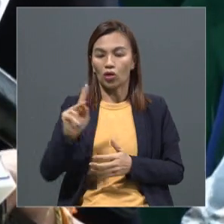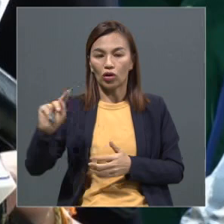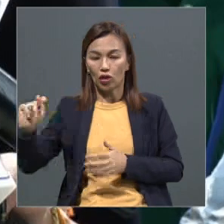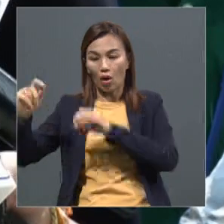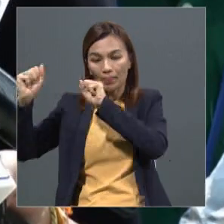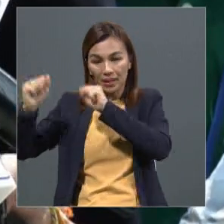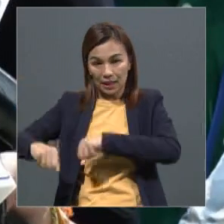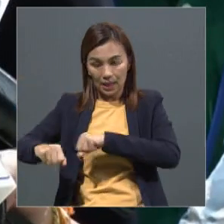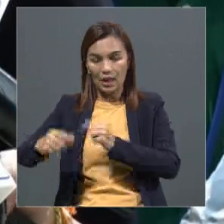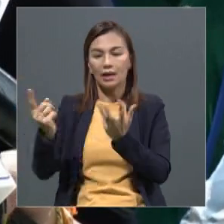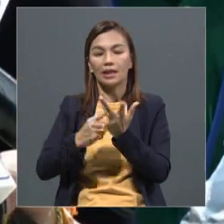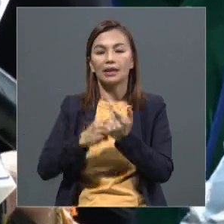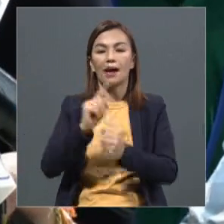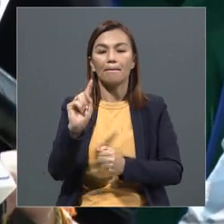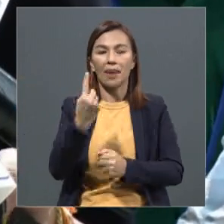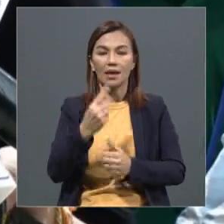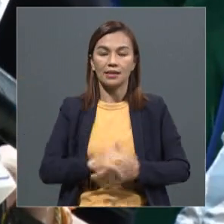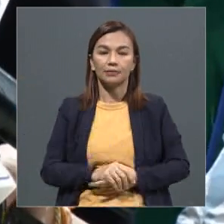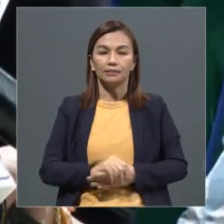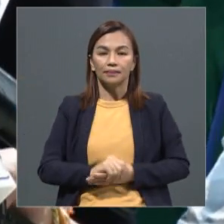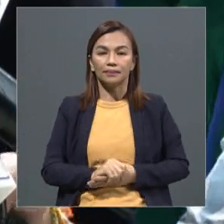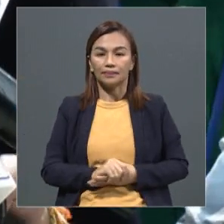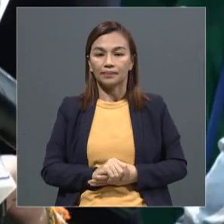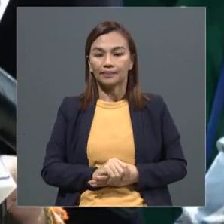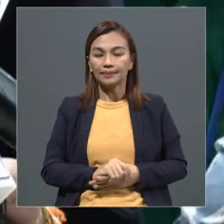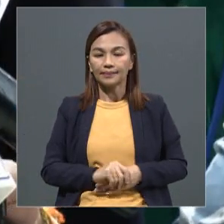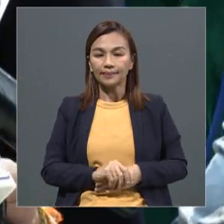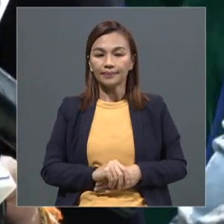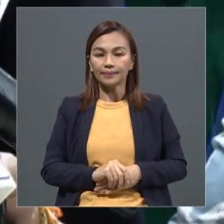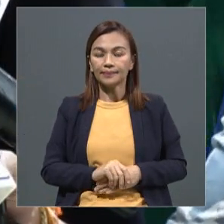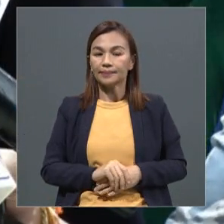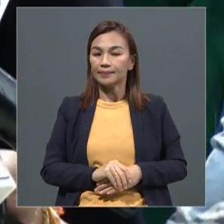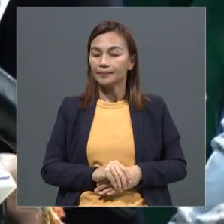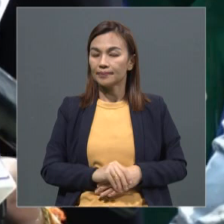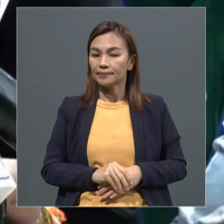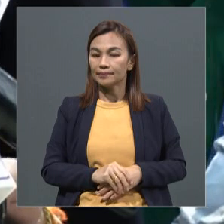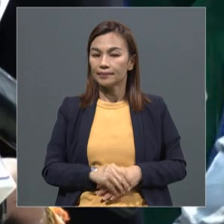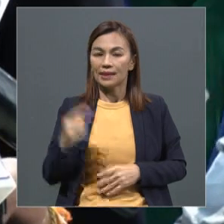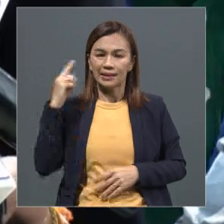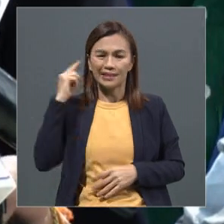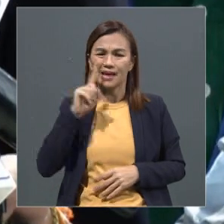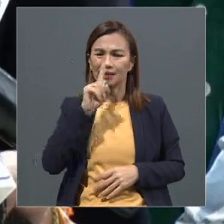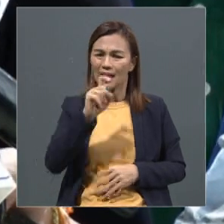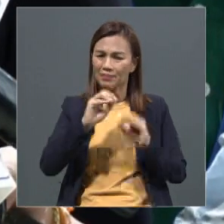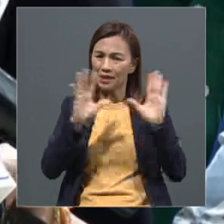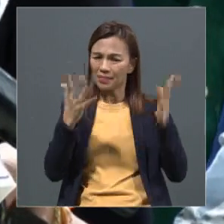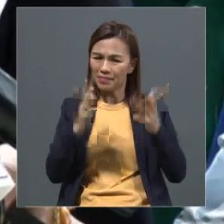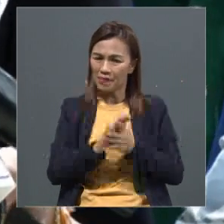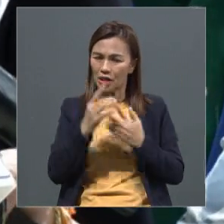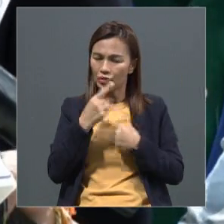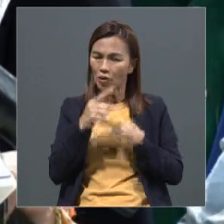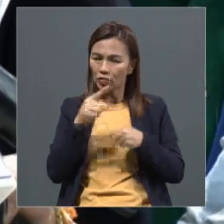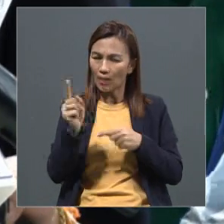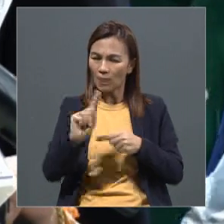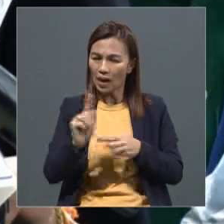ให้นับคะแนนใหม่ครับจะต้องกำชับอะไรในการพจังหวัก็จริงๆ